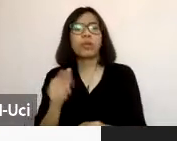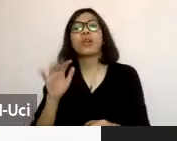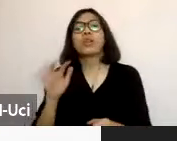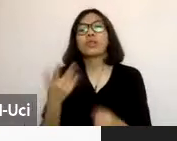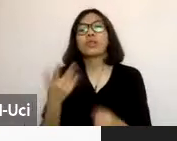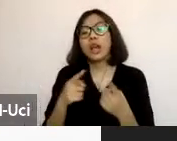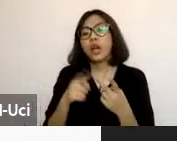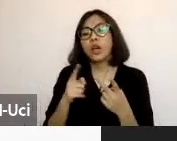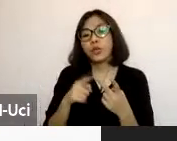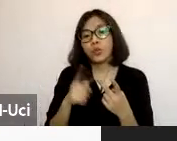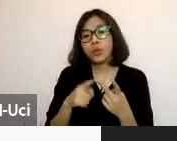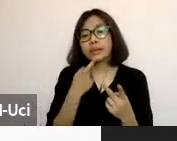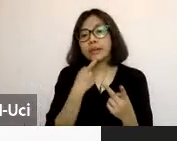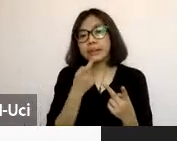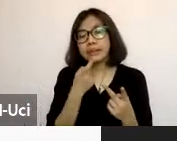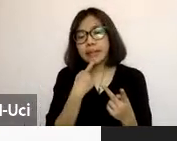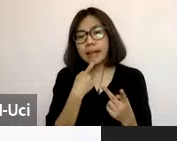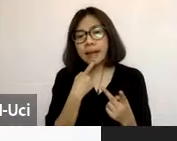mengenai